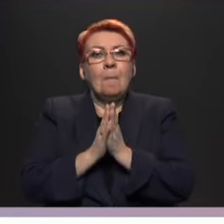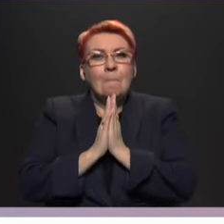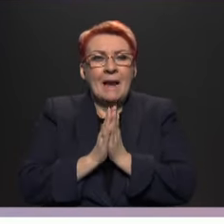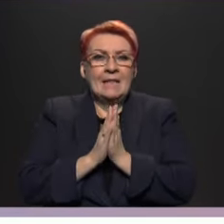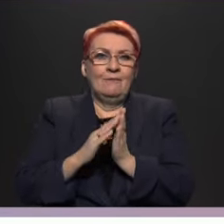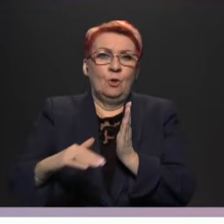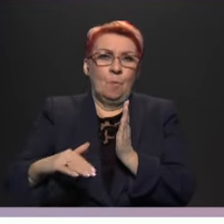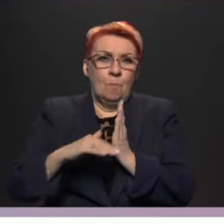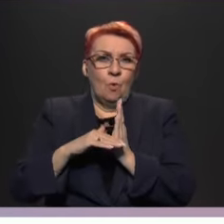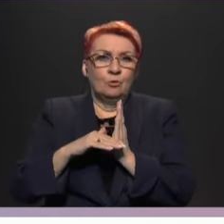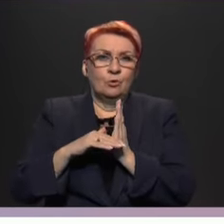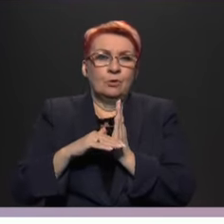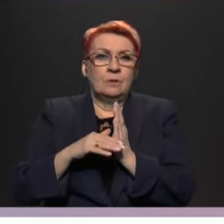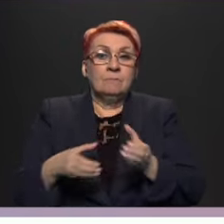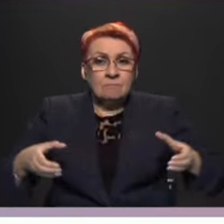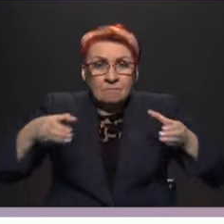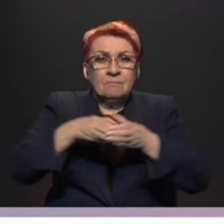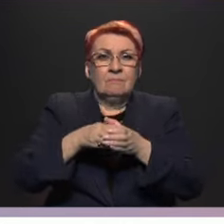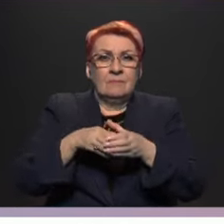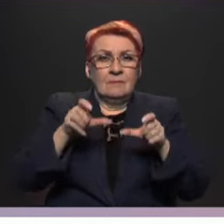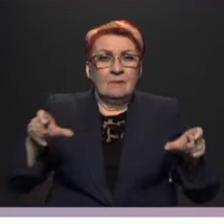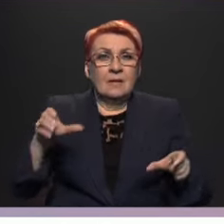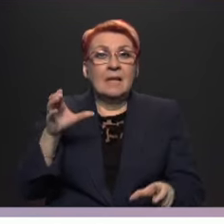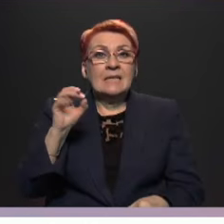молитвенную помощь соборную. Да? Почему это